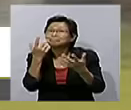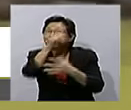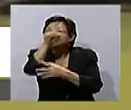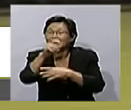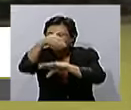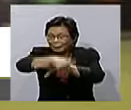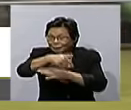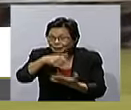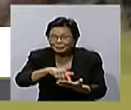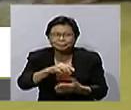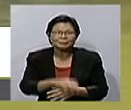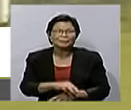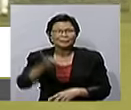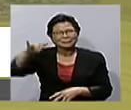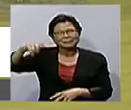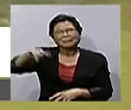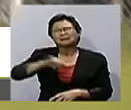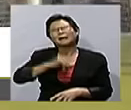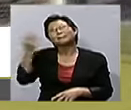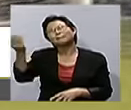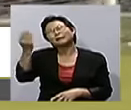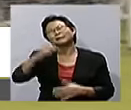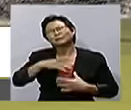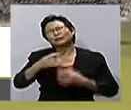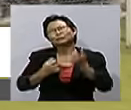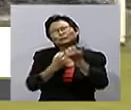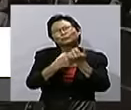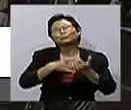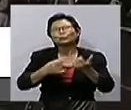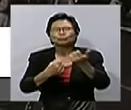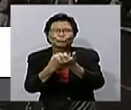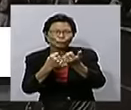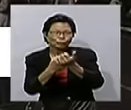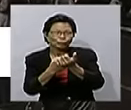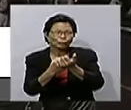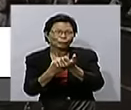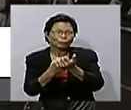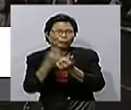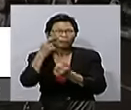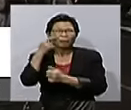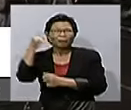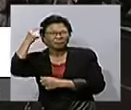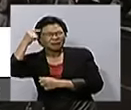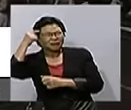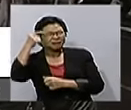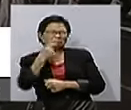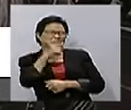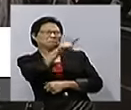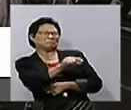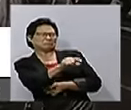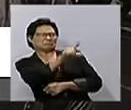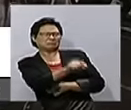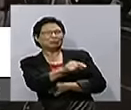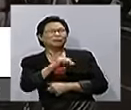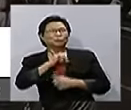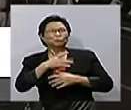pada malam ini? Ya, saya seperti biasa, saya suka menyokong pasukan yang pandai tanggapan orang underdog. Oleh sebab itu,